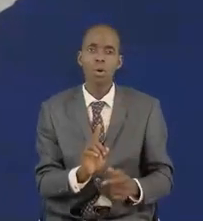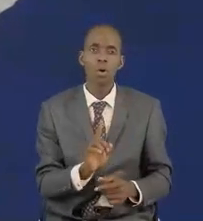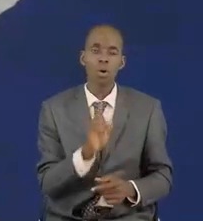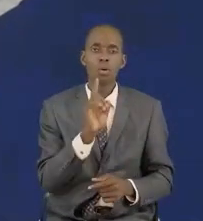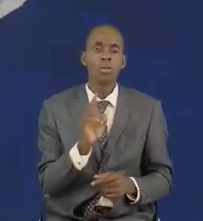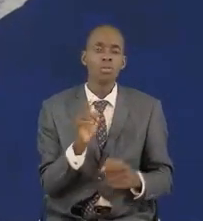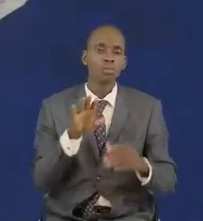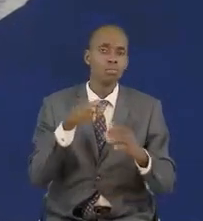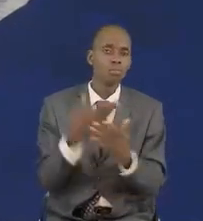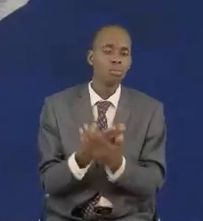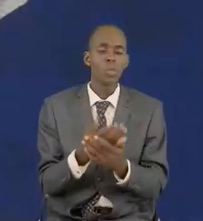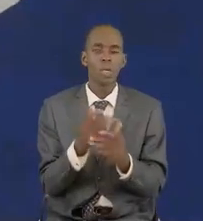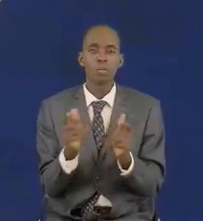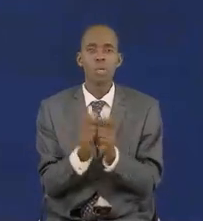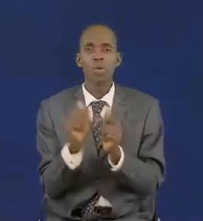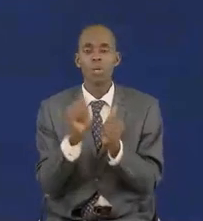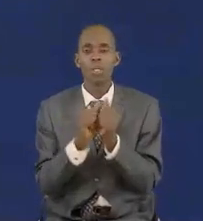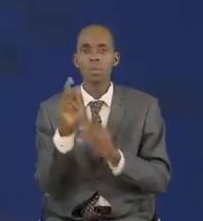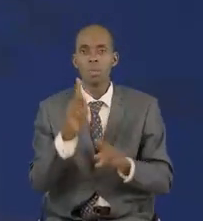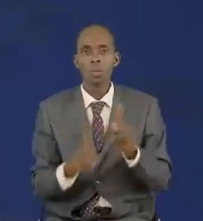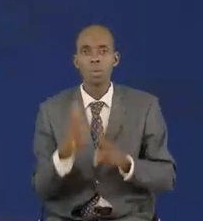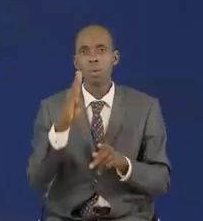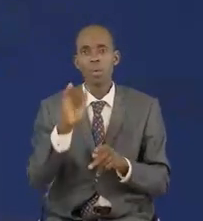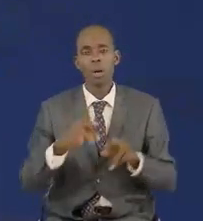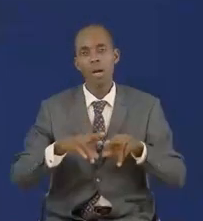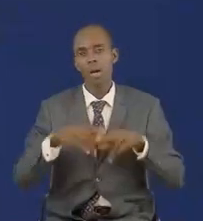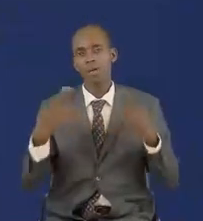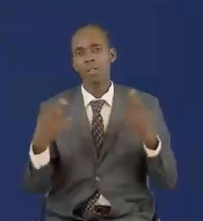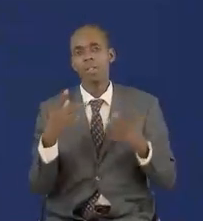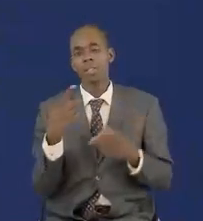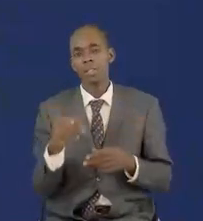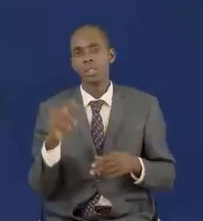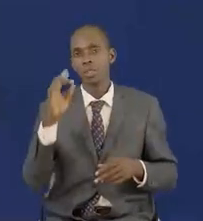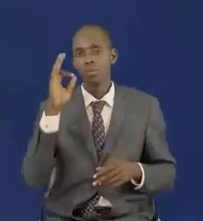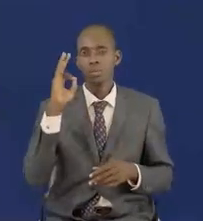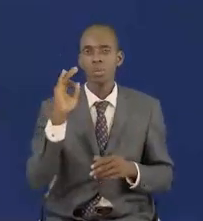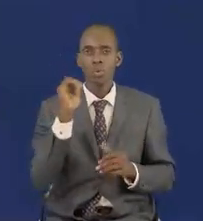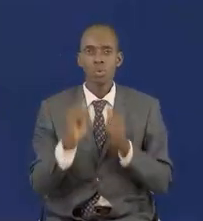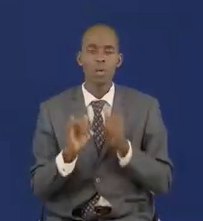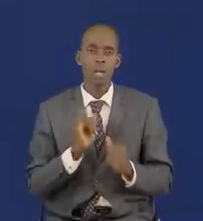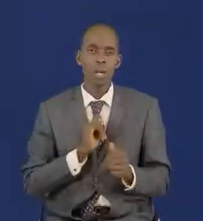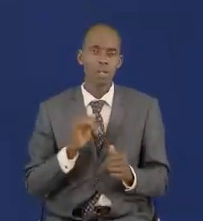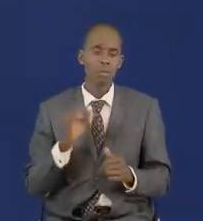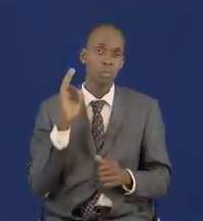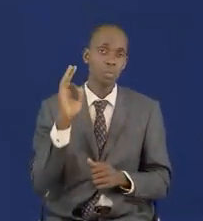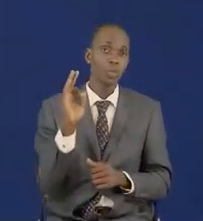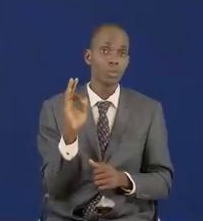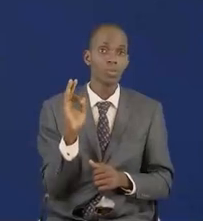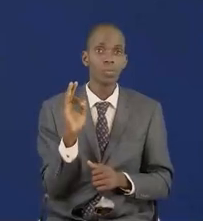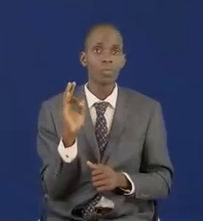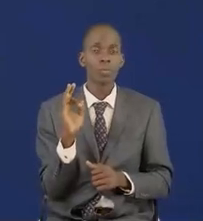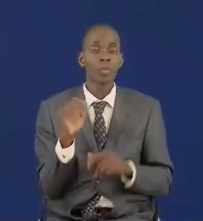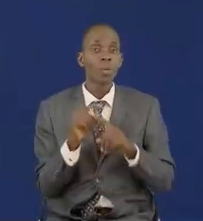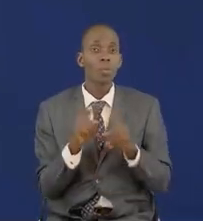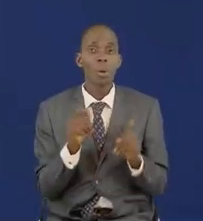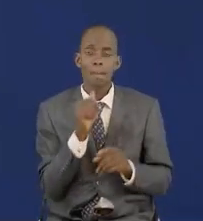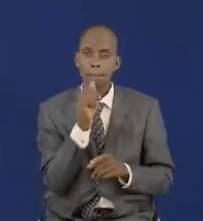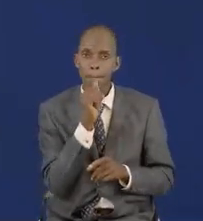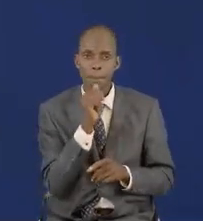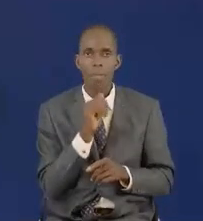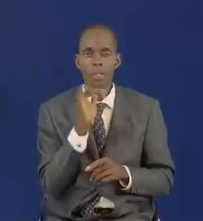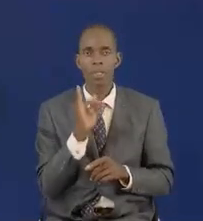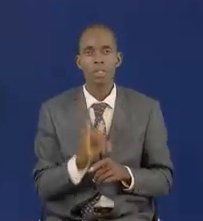d'après une révélation que j'ai monté je leur exposé l'évangile que je prêche parmi les païens je